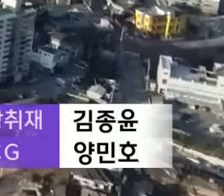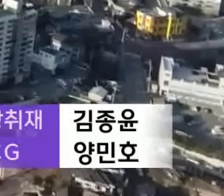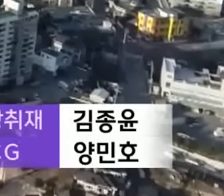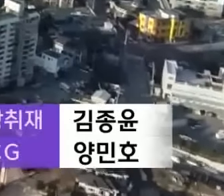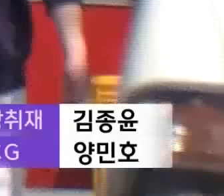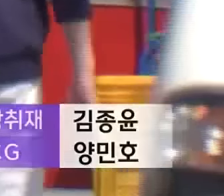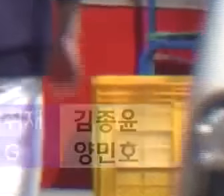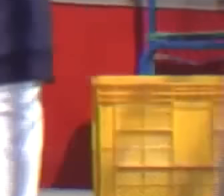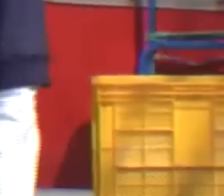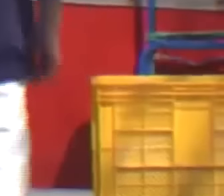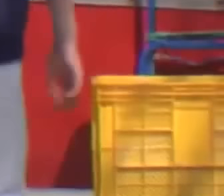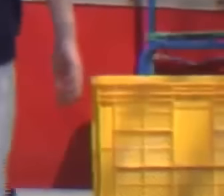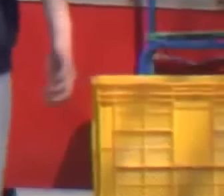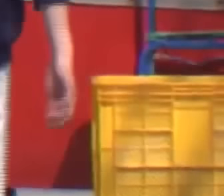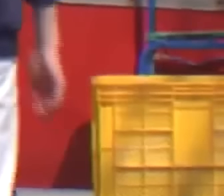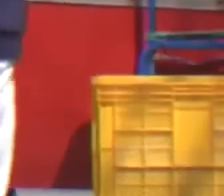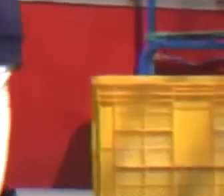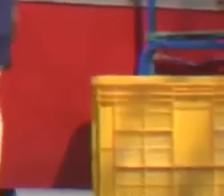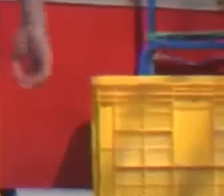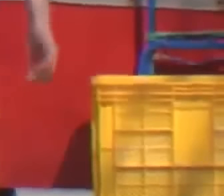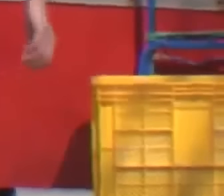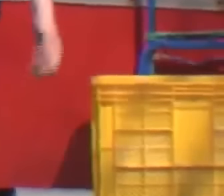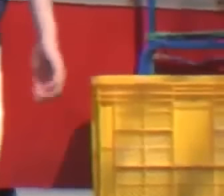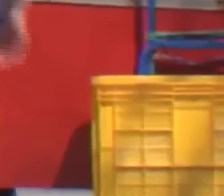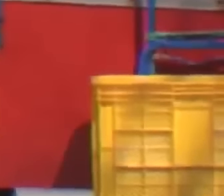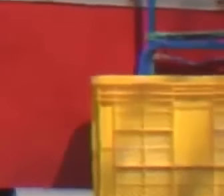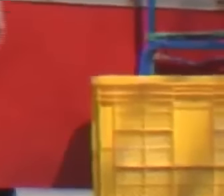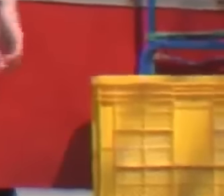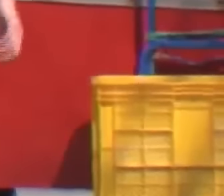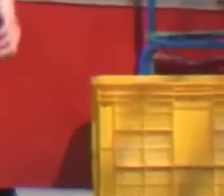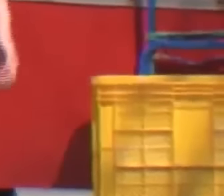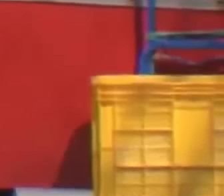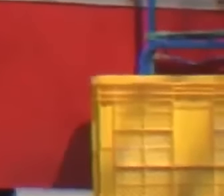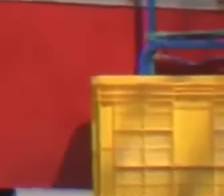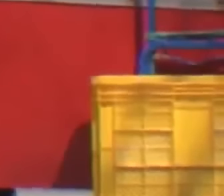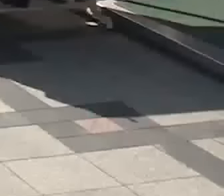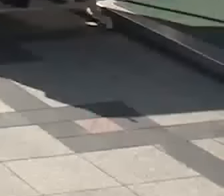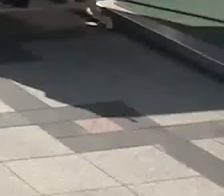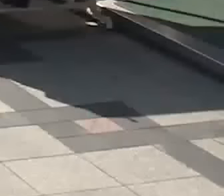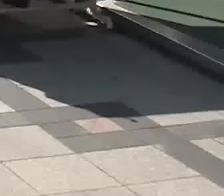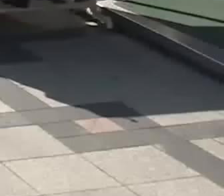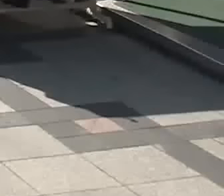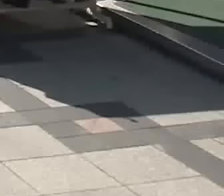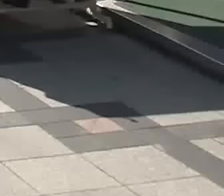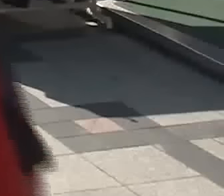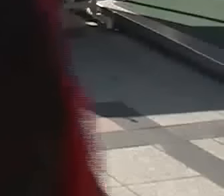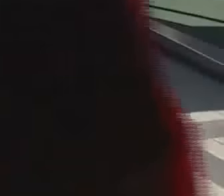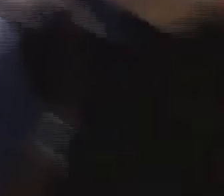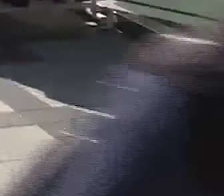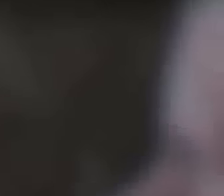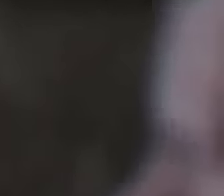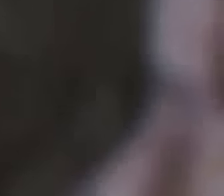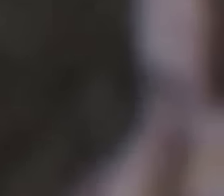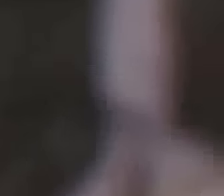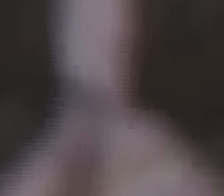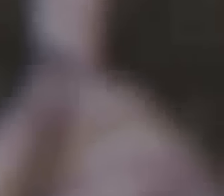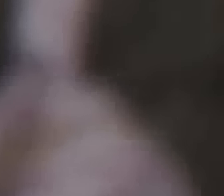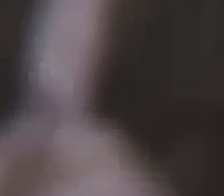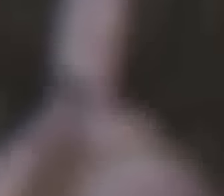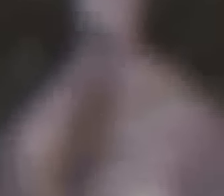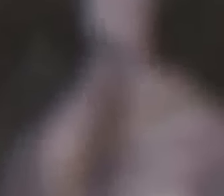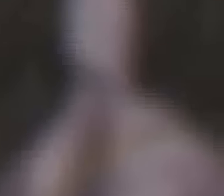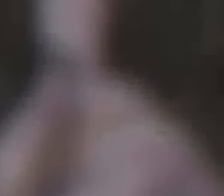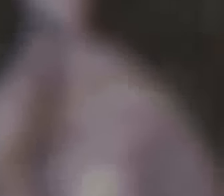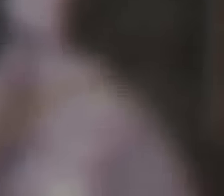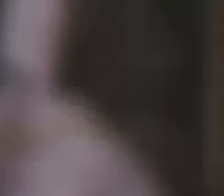양구가 원주을 홍천 횡성 영월 평창 선거구에 대한 여론 조사 결과를 공개합니다 이번 여론